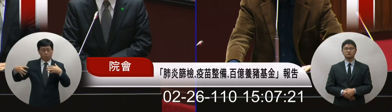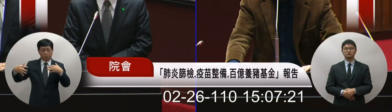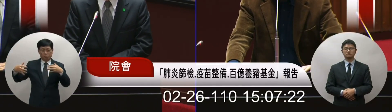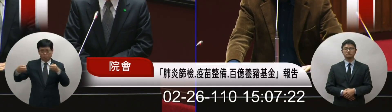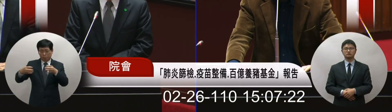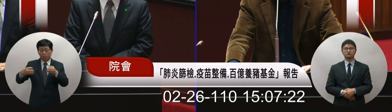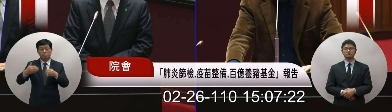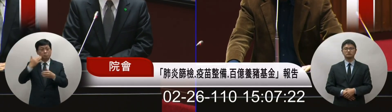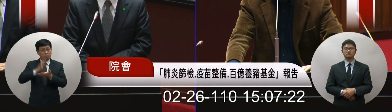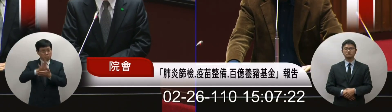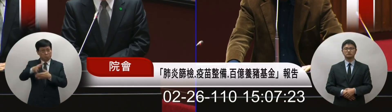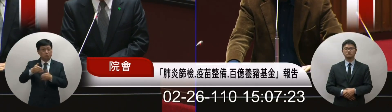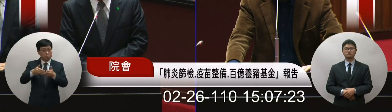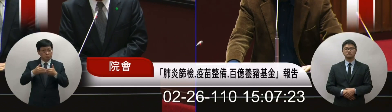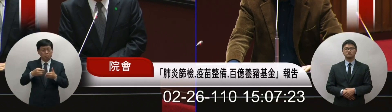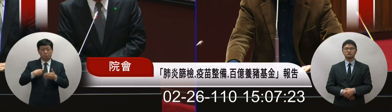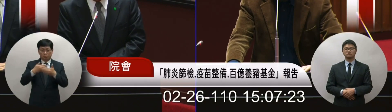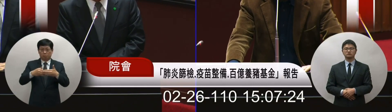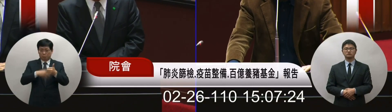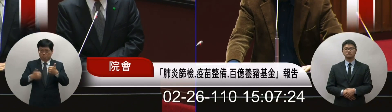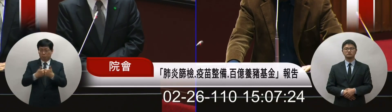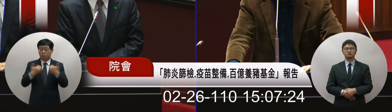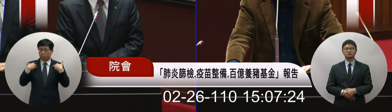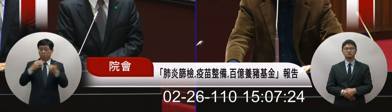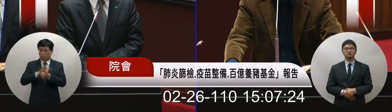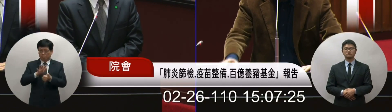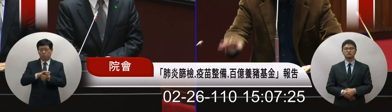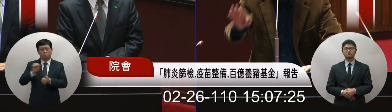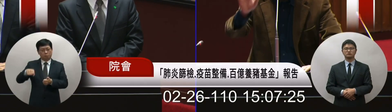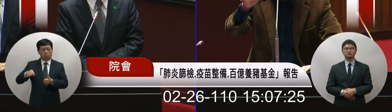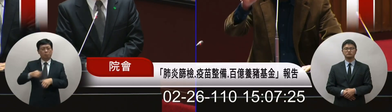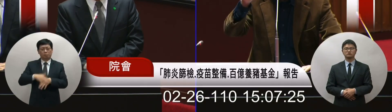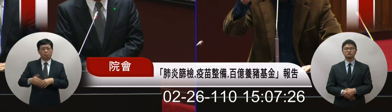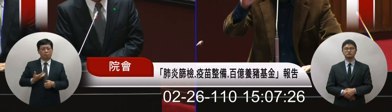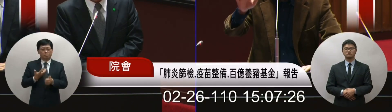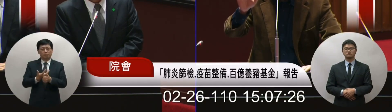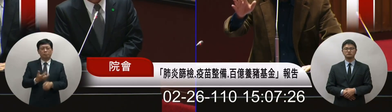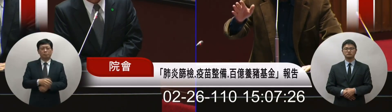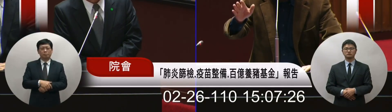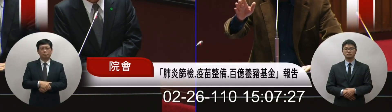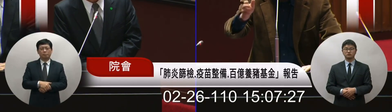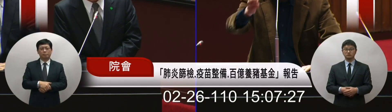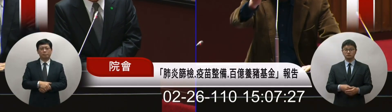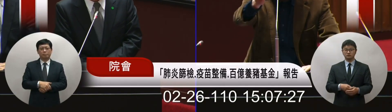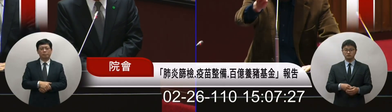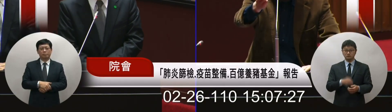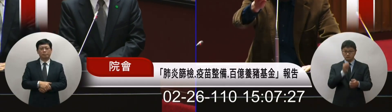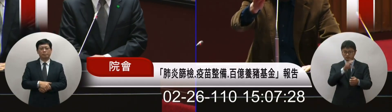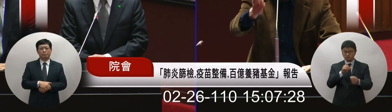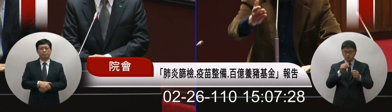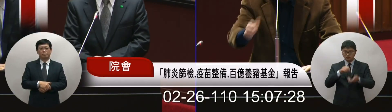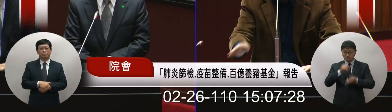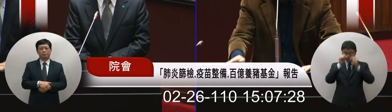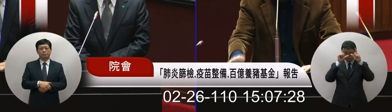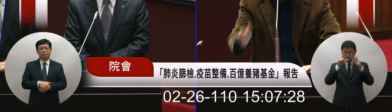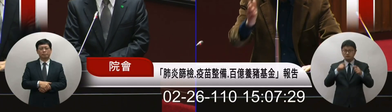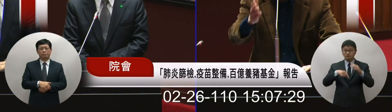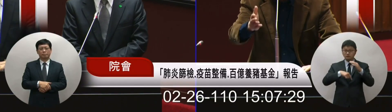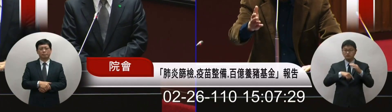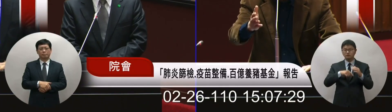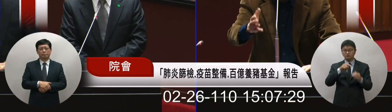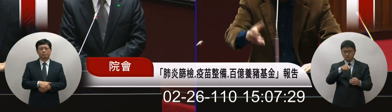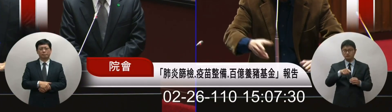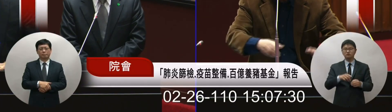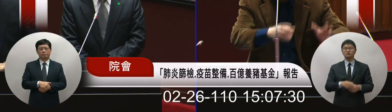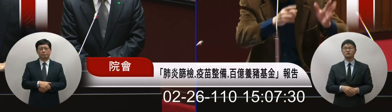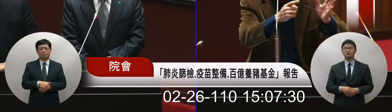后续有需要，我们陆委会来协助的，我们一定会来全力来。 我要提醒，院长也在这里，我要提